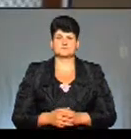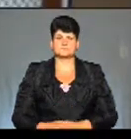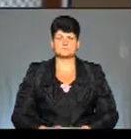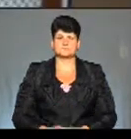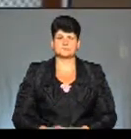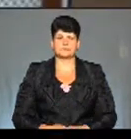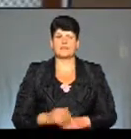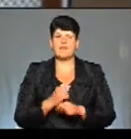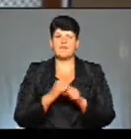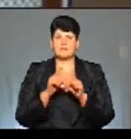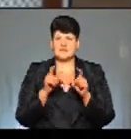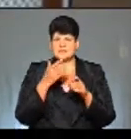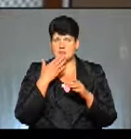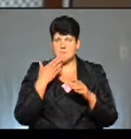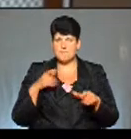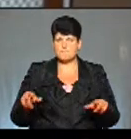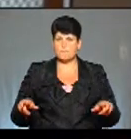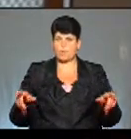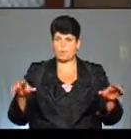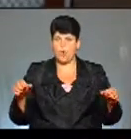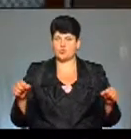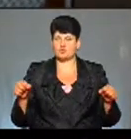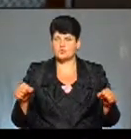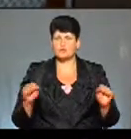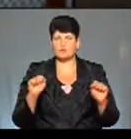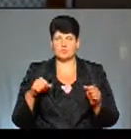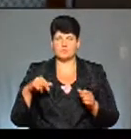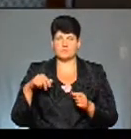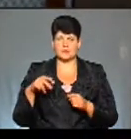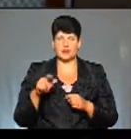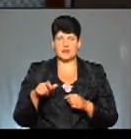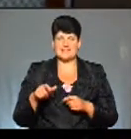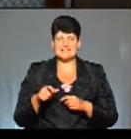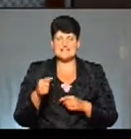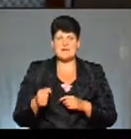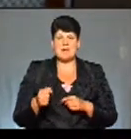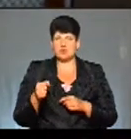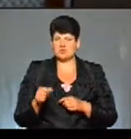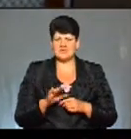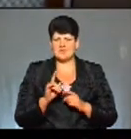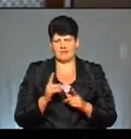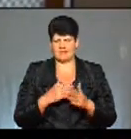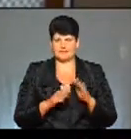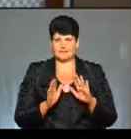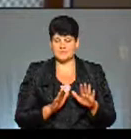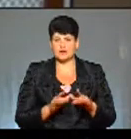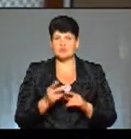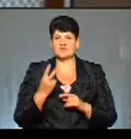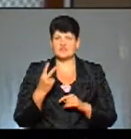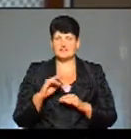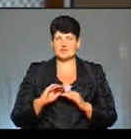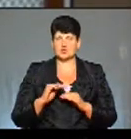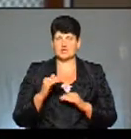В аптеці немає поручнів, щоб можна було піднятися, навіть людину з паличками на колясці. І тут дві сходинки, які є